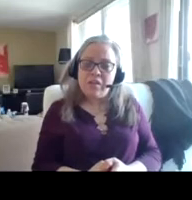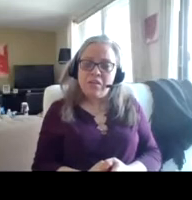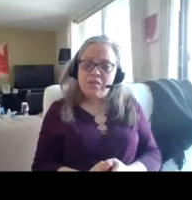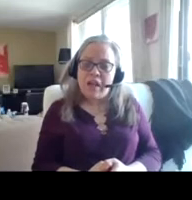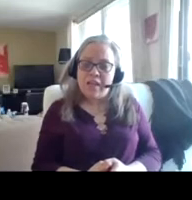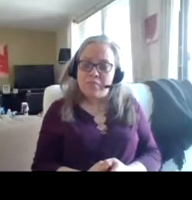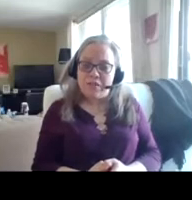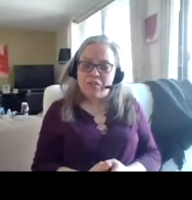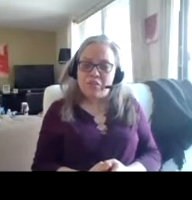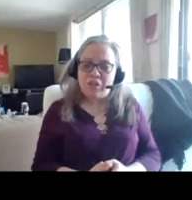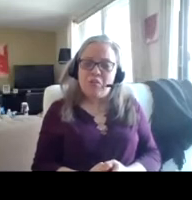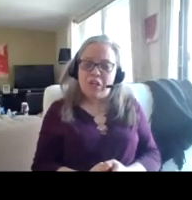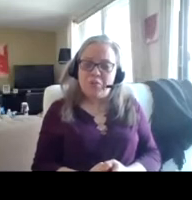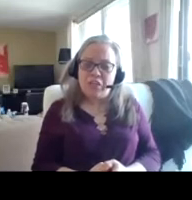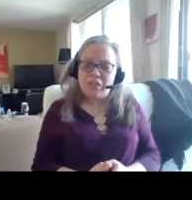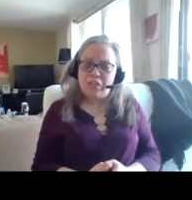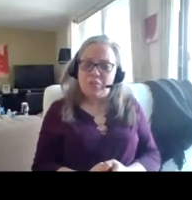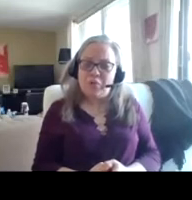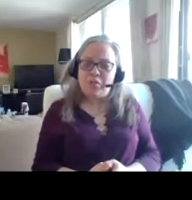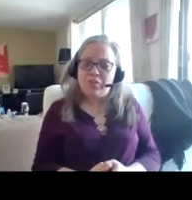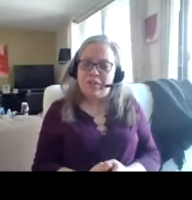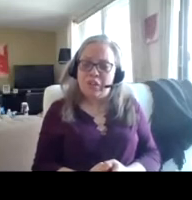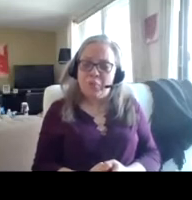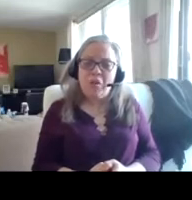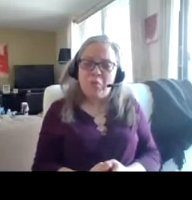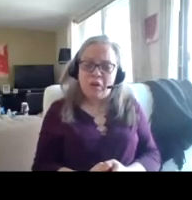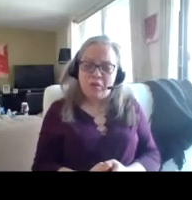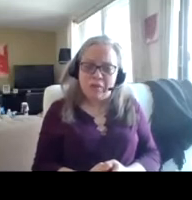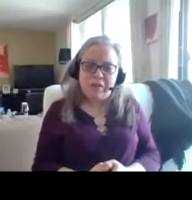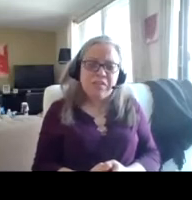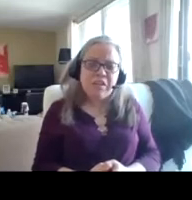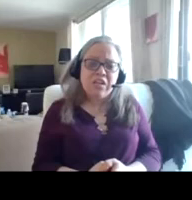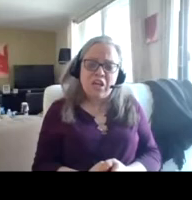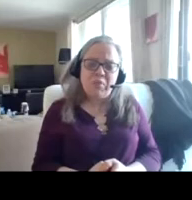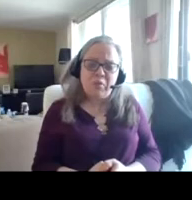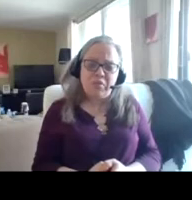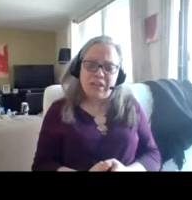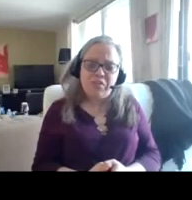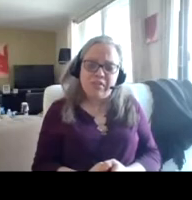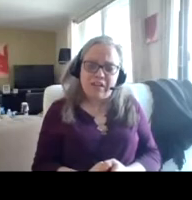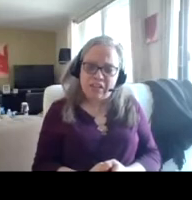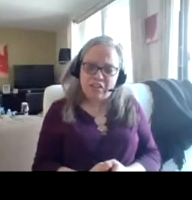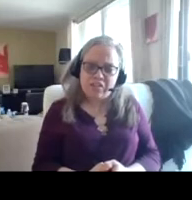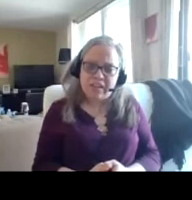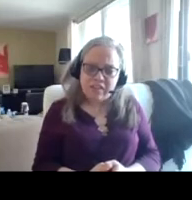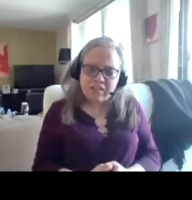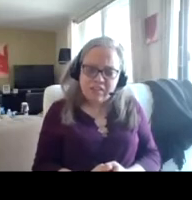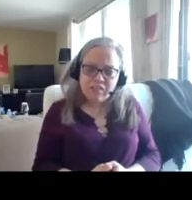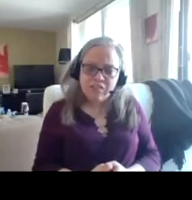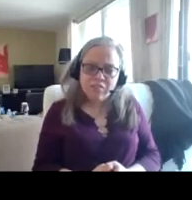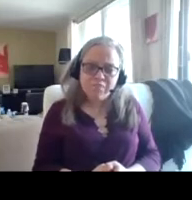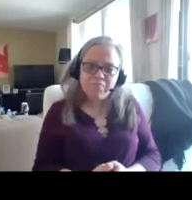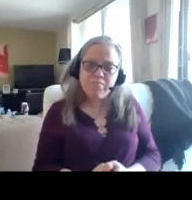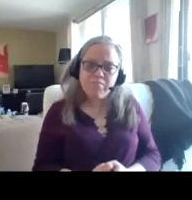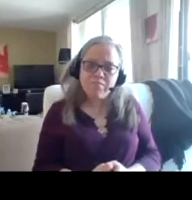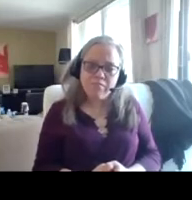pour les bénéficiaires de soins à domicile chroniques qui ne sont pas capables de quitter la maison. Les transports et d'autres soutiens sont disponibles sur demande pour aider les gens à se